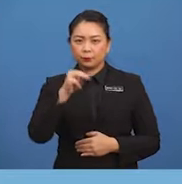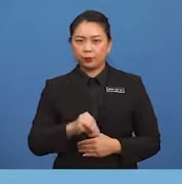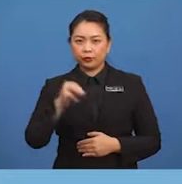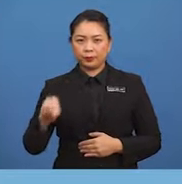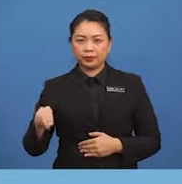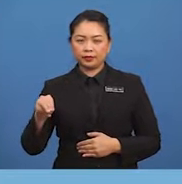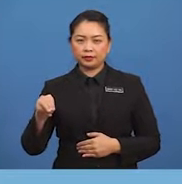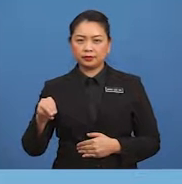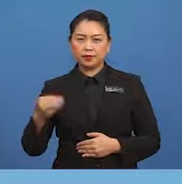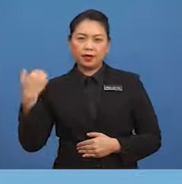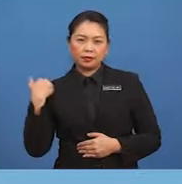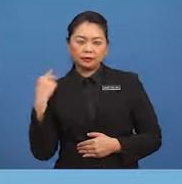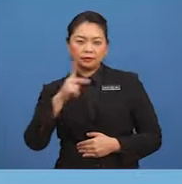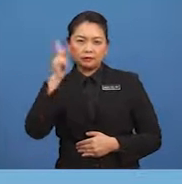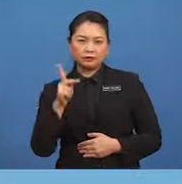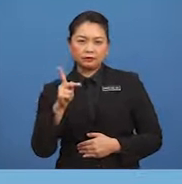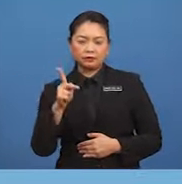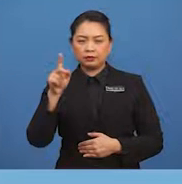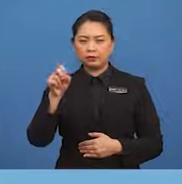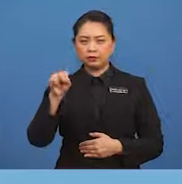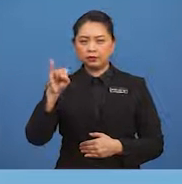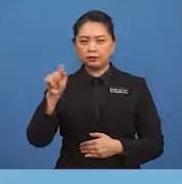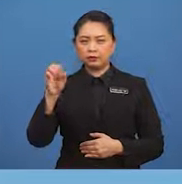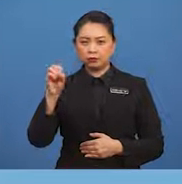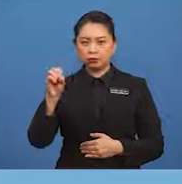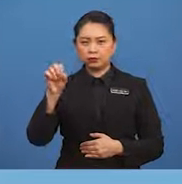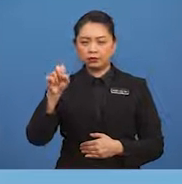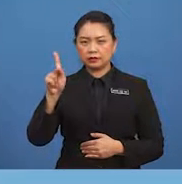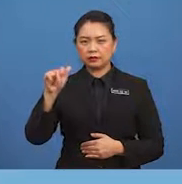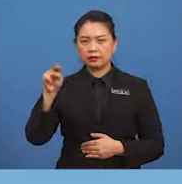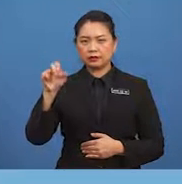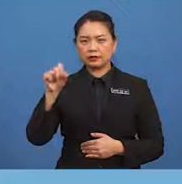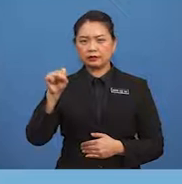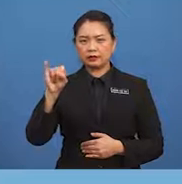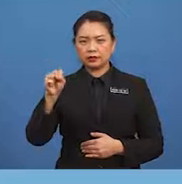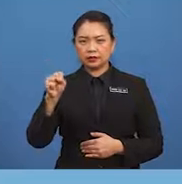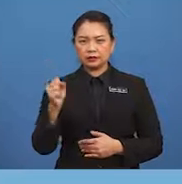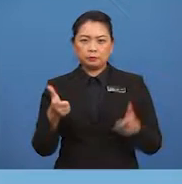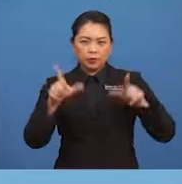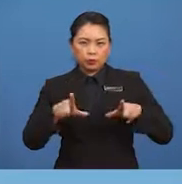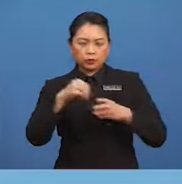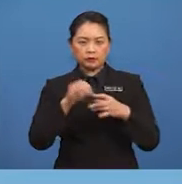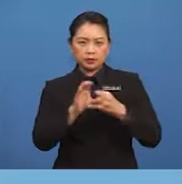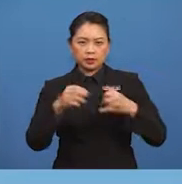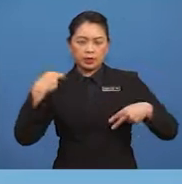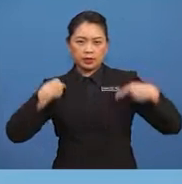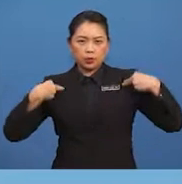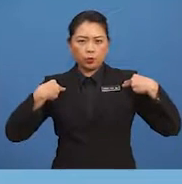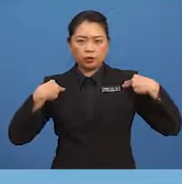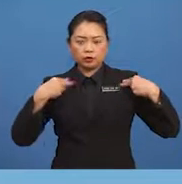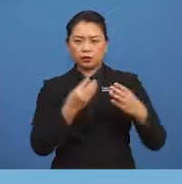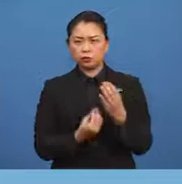Murid-murid, adakah sitokinesis yang berlaku di dalam sel haiwan dan sel